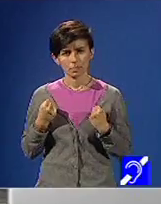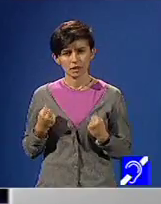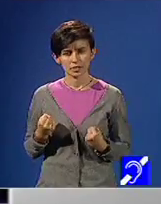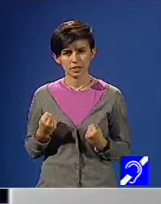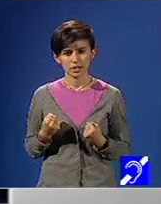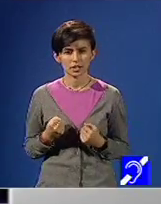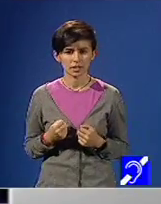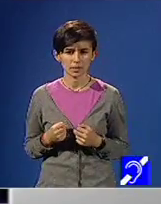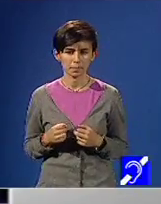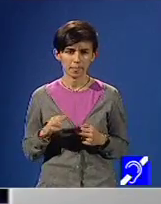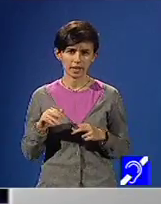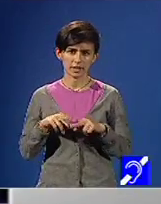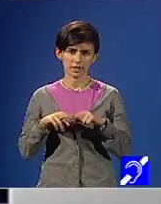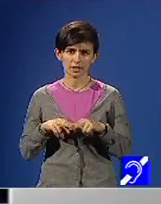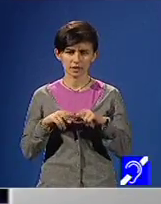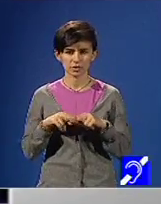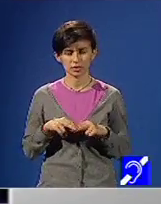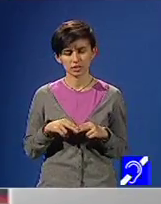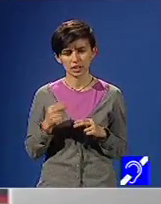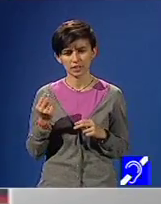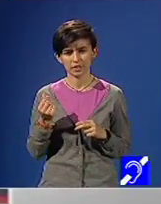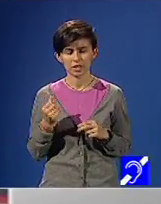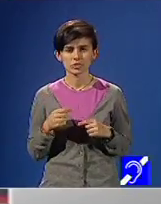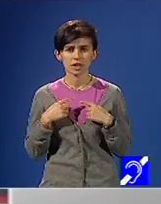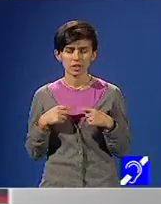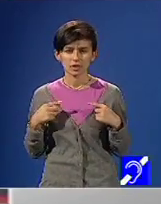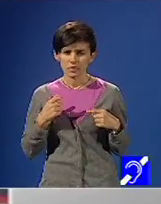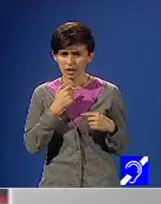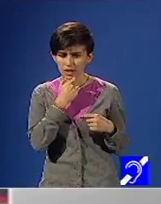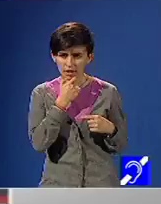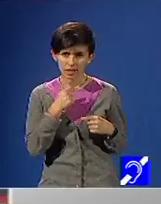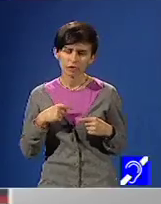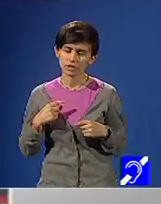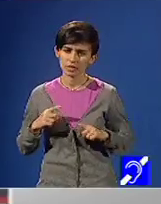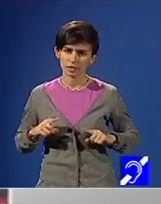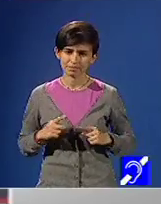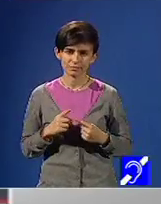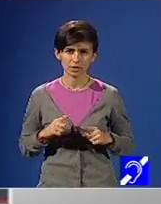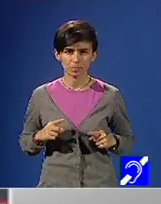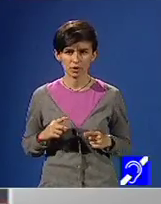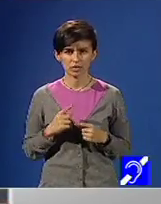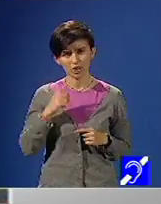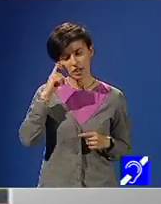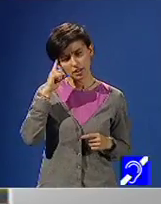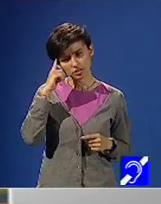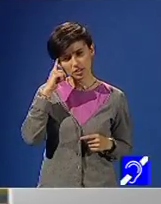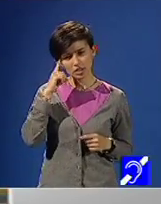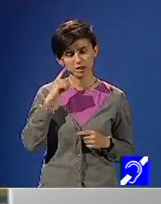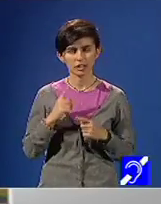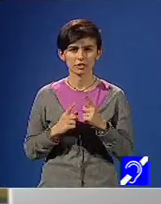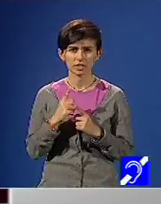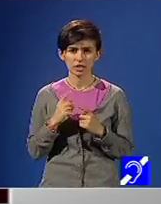resursele financiare an de an. Deci fiecare an e o provocare. În fiecare an îți pui problema dacă